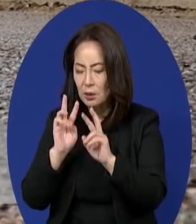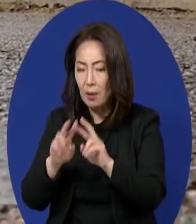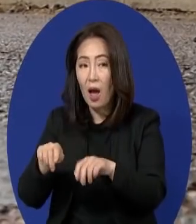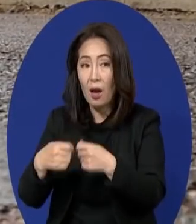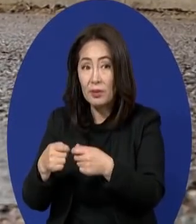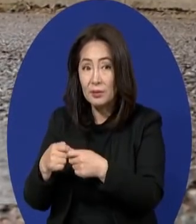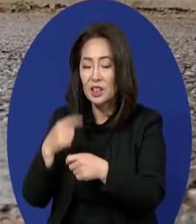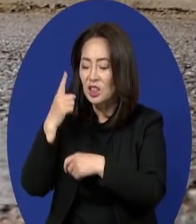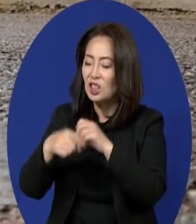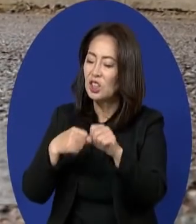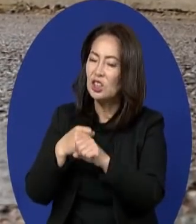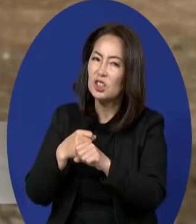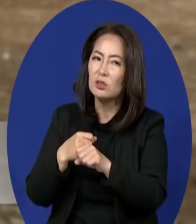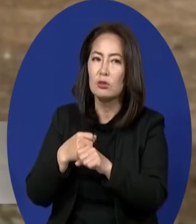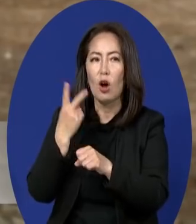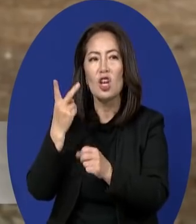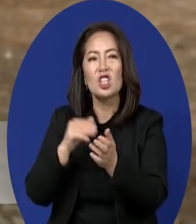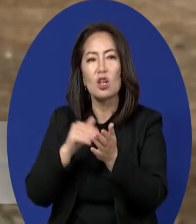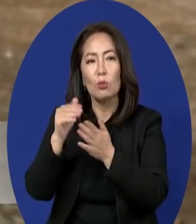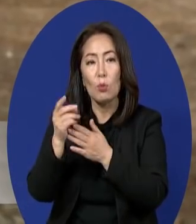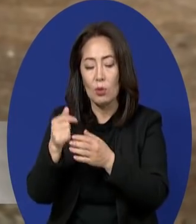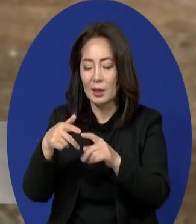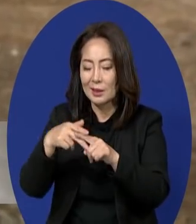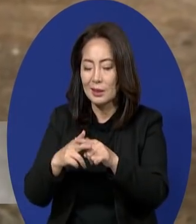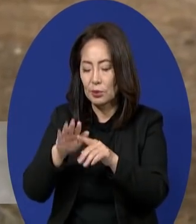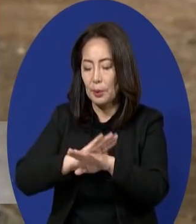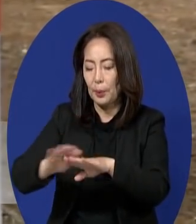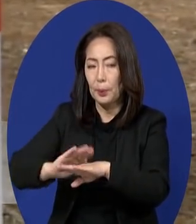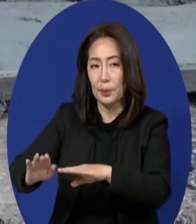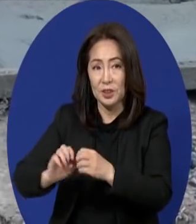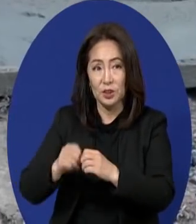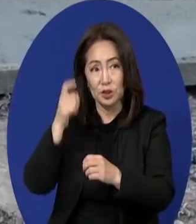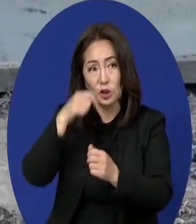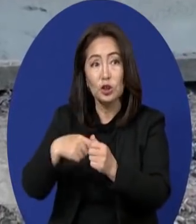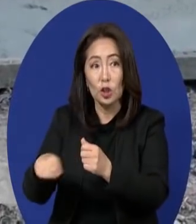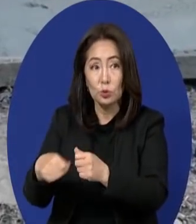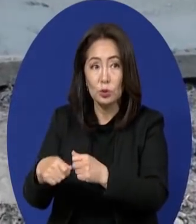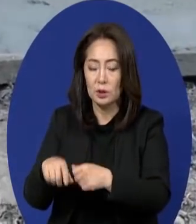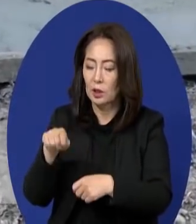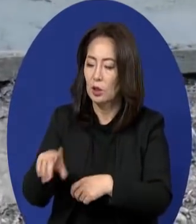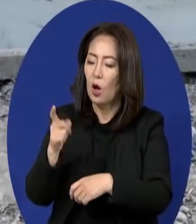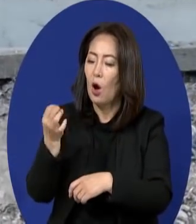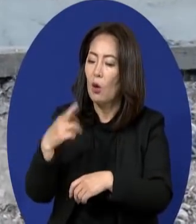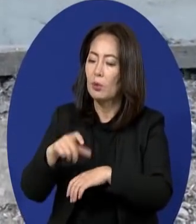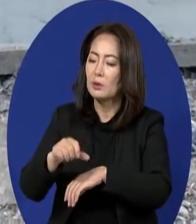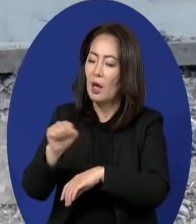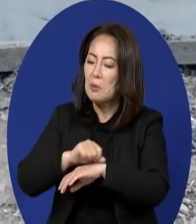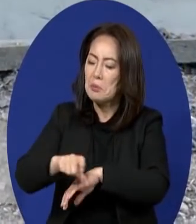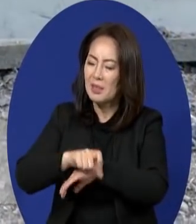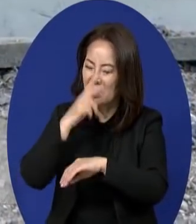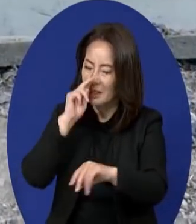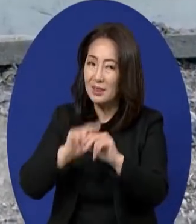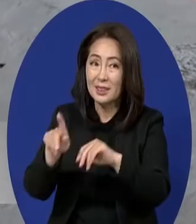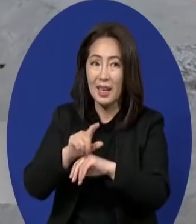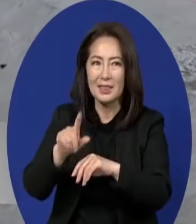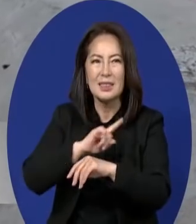жил бүр дунджаар 2 тэрэм төгрөгийг зам засвар үйлчилгээний ажил зарцуулдаг байна. Ховд аймгийн мэрэгжлийн элтийн газраас энэ жилээс зам засварын